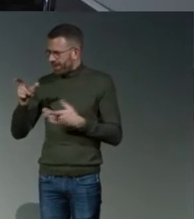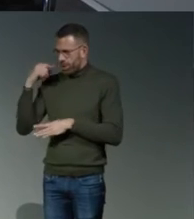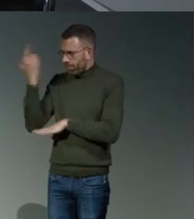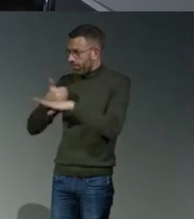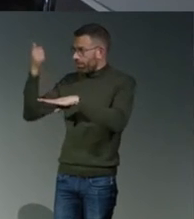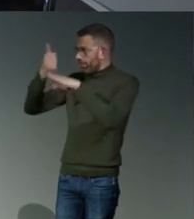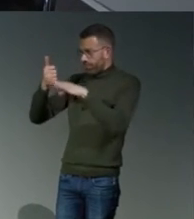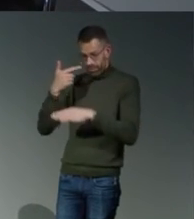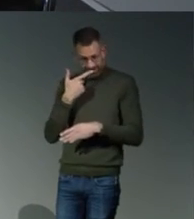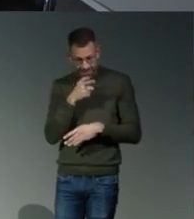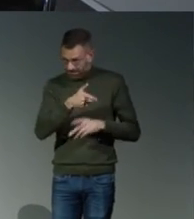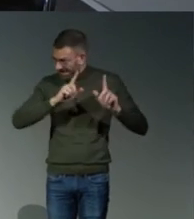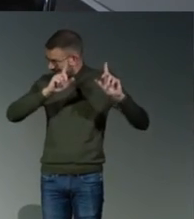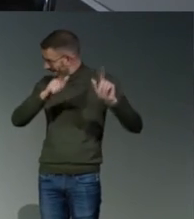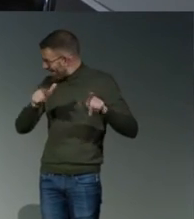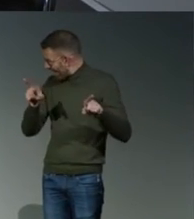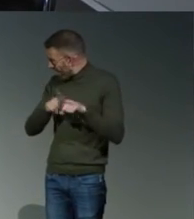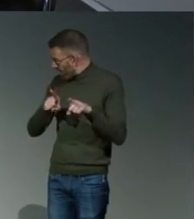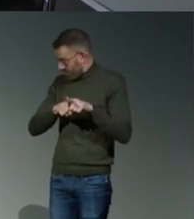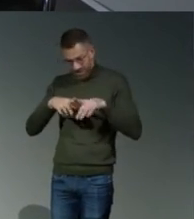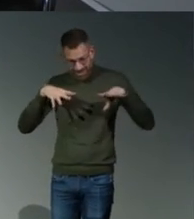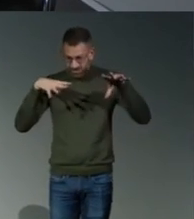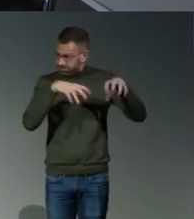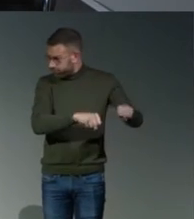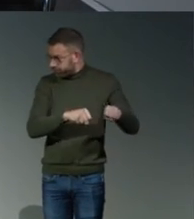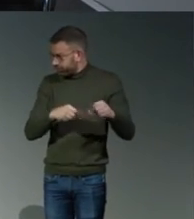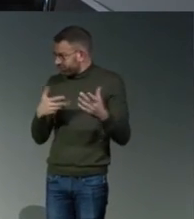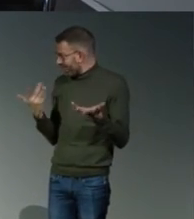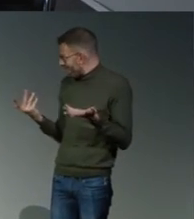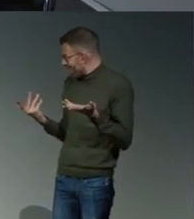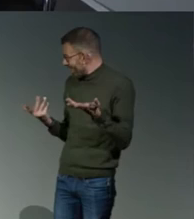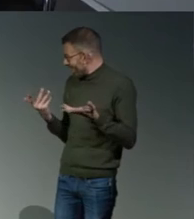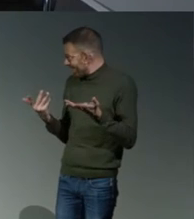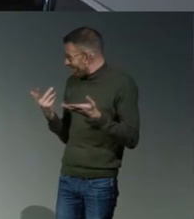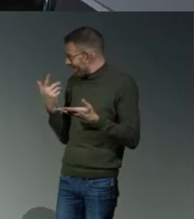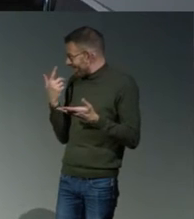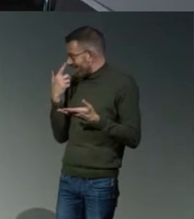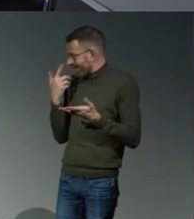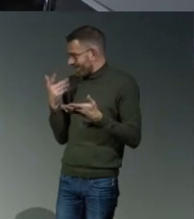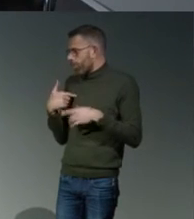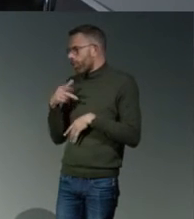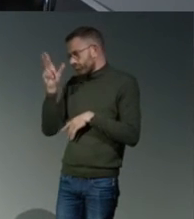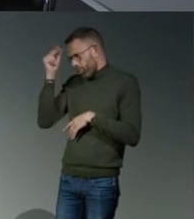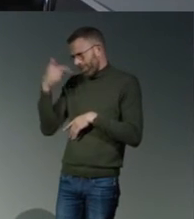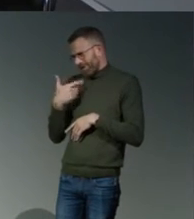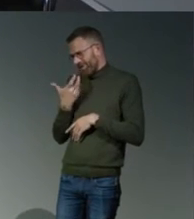Enfin voilà, je vous laisse terminer ma question. Enfin, vous devez sentir un peu vers où elle